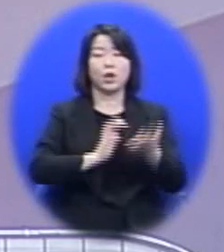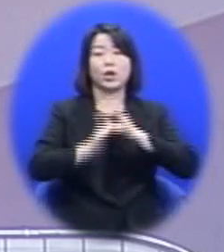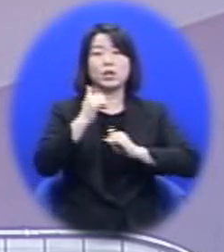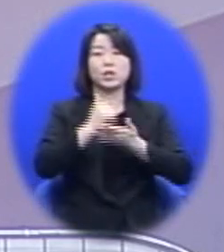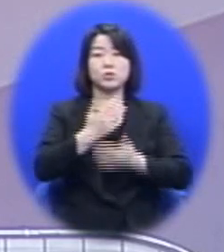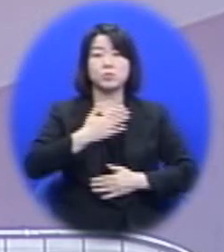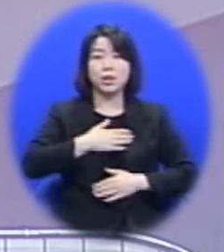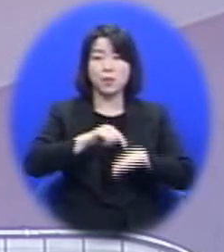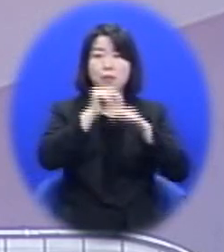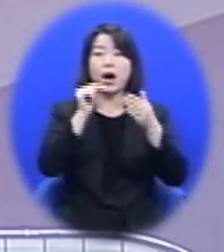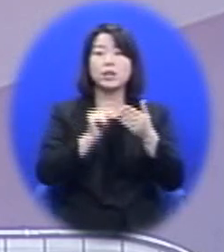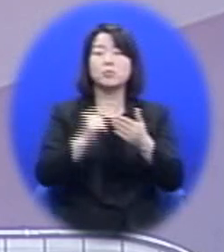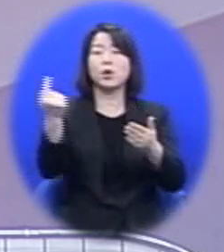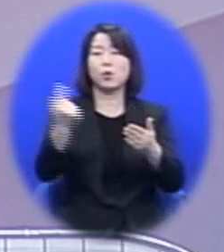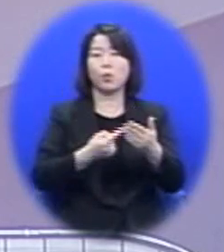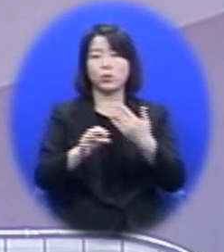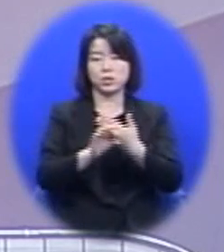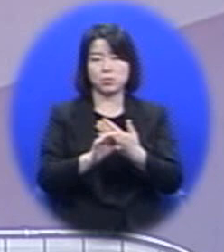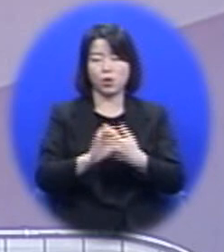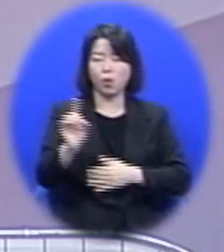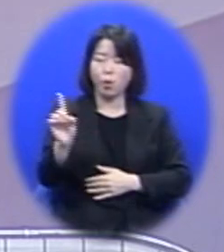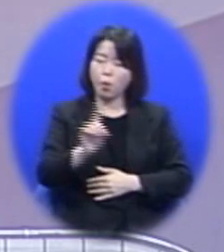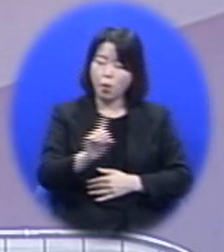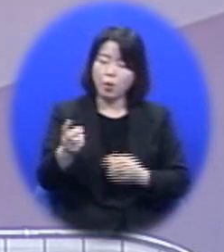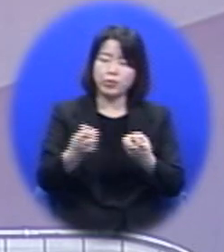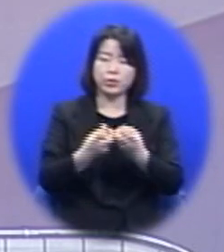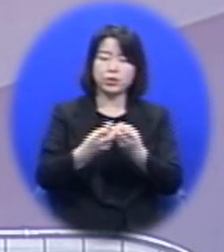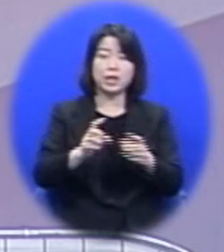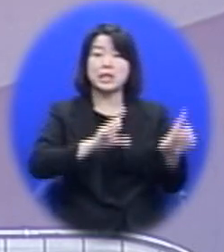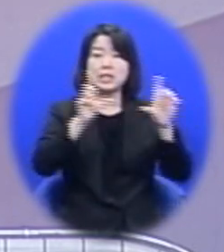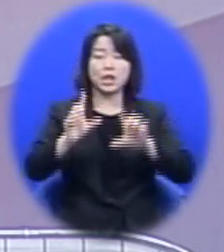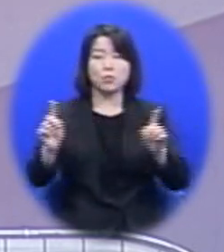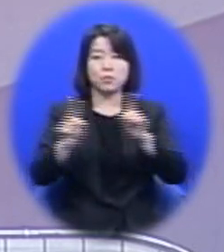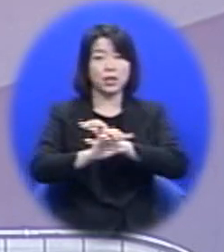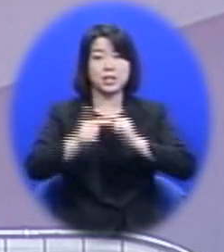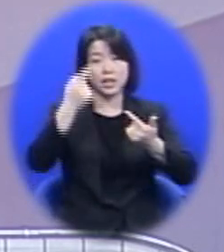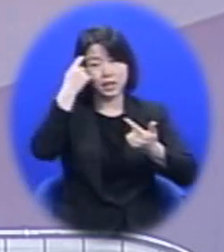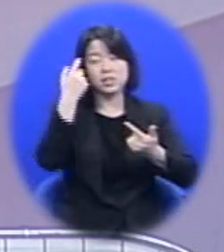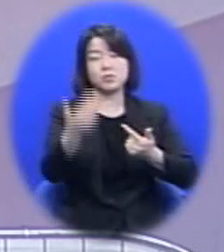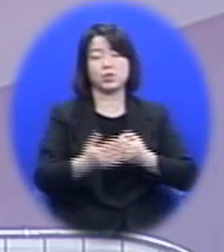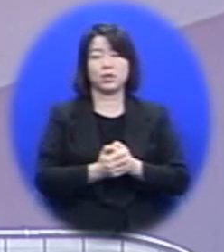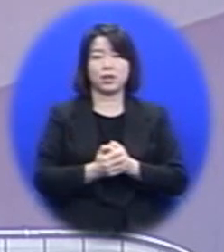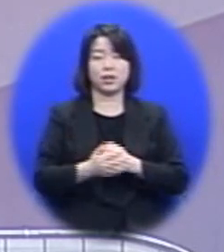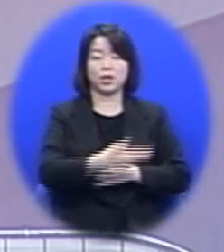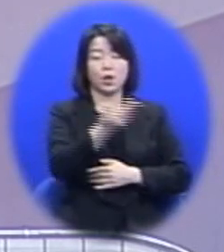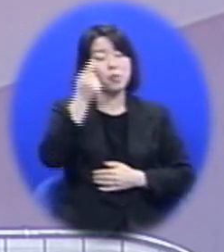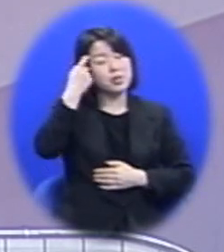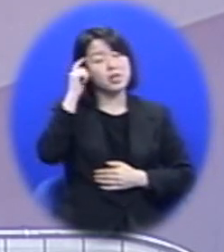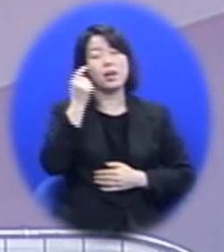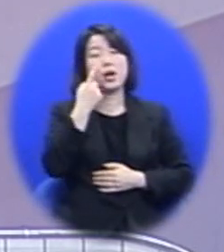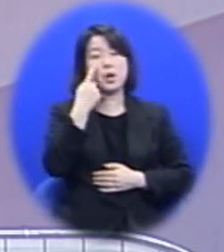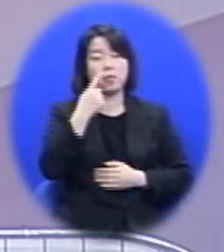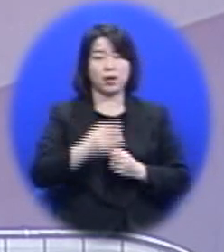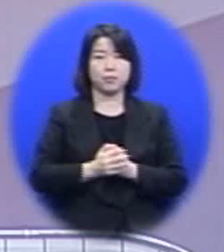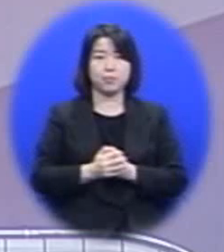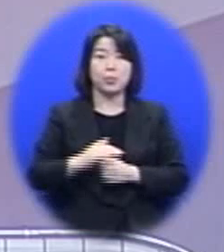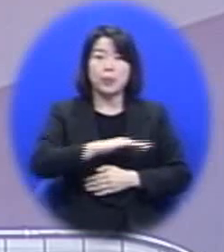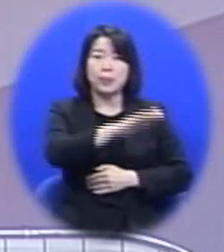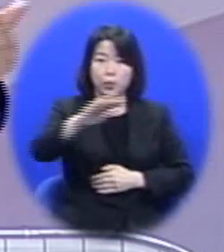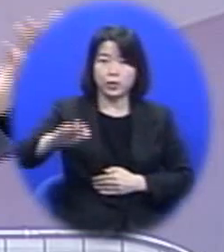예수님이 내 마음에 오시면 어찌 삶이 안 바뀔 수가 있겠어요? 여러분 한번 상상해 보십시오.